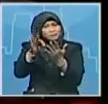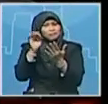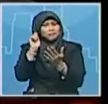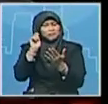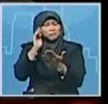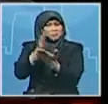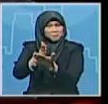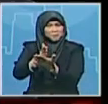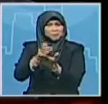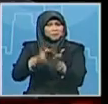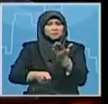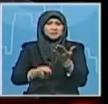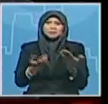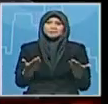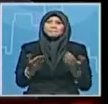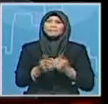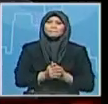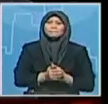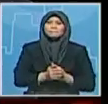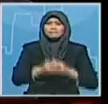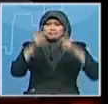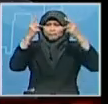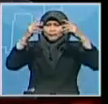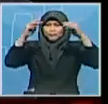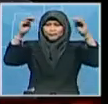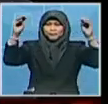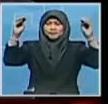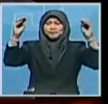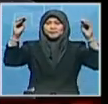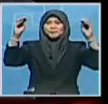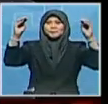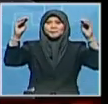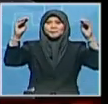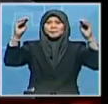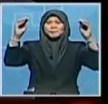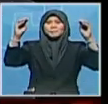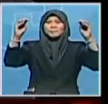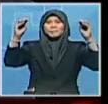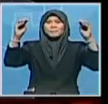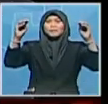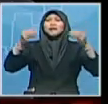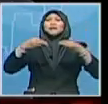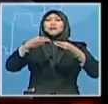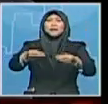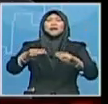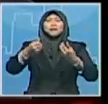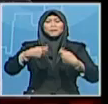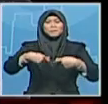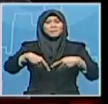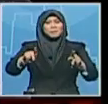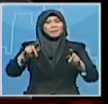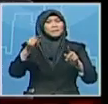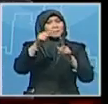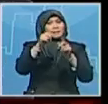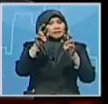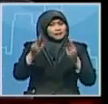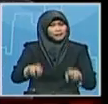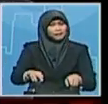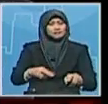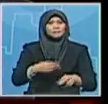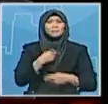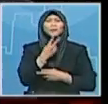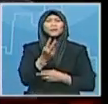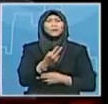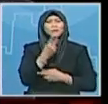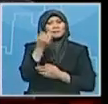yang amat berhormat Perdana Menteri kita adalah seorang Perdana Menteri bila dia membuka ruang kepada rakyat untuk menyuarakan